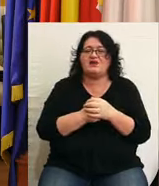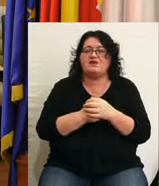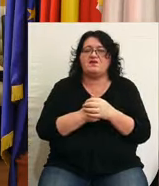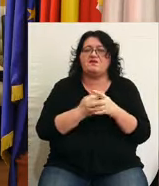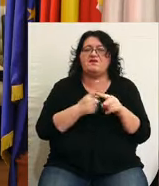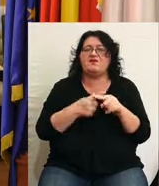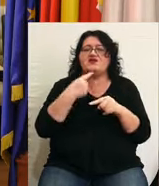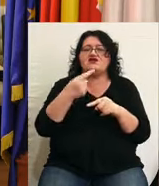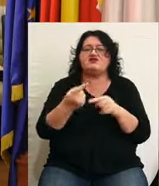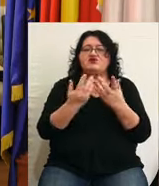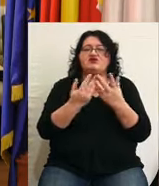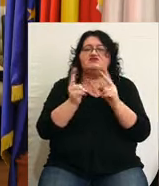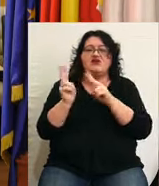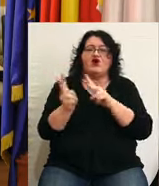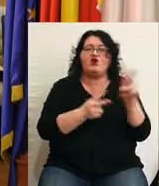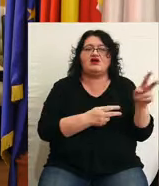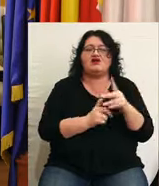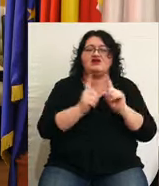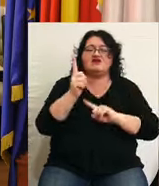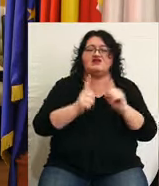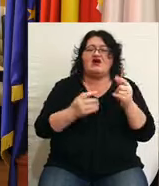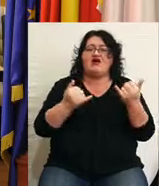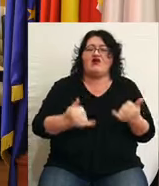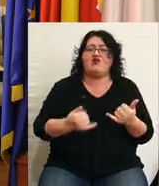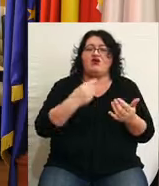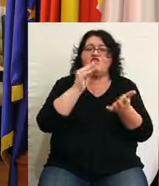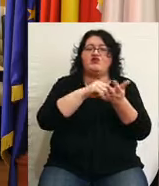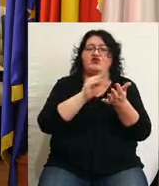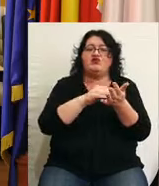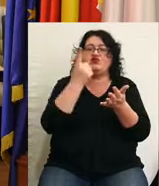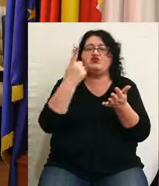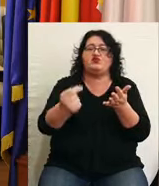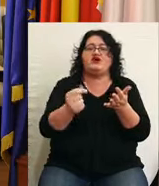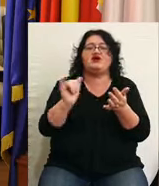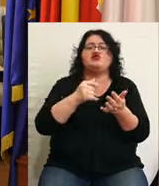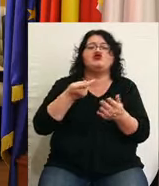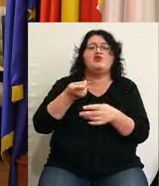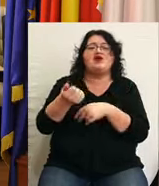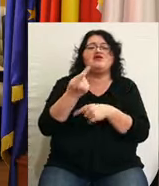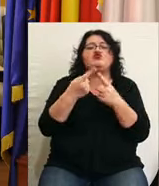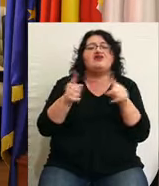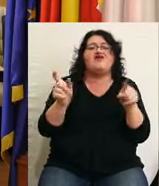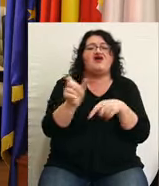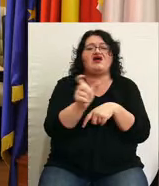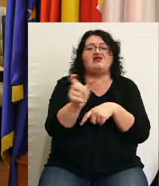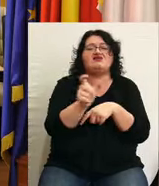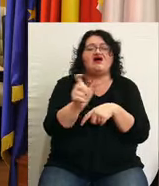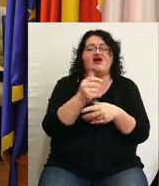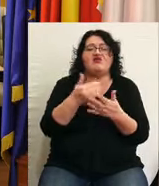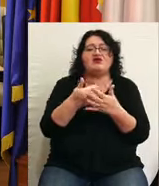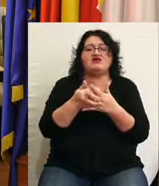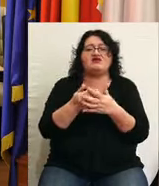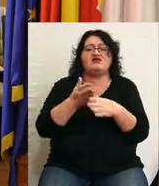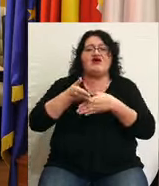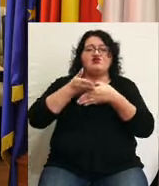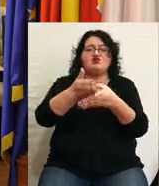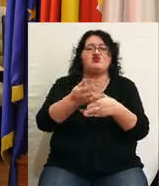Și spuneți foarte corect. Dacă eu acum propun doar o dublare, cine acoperă diferența, mai ales pentru că pe partea de